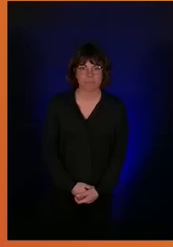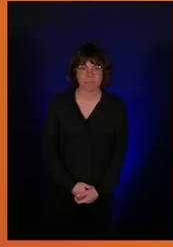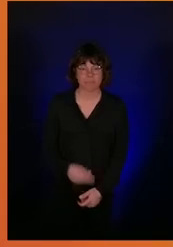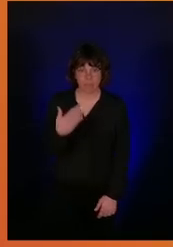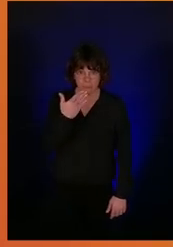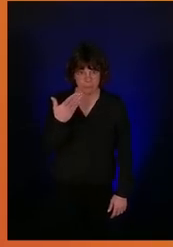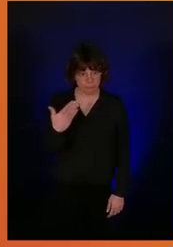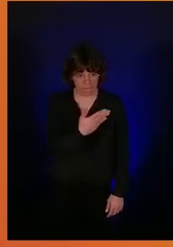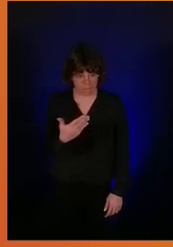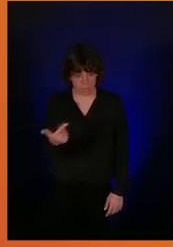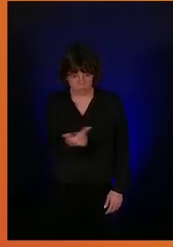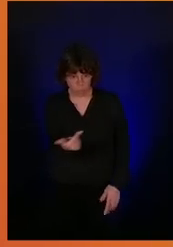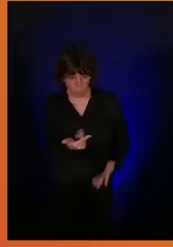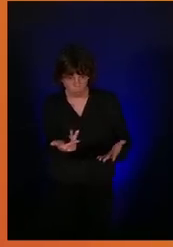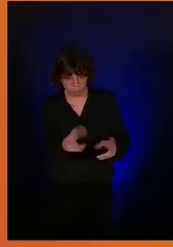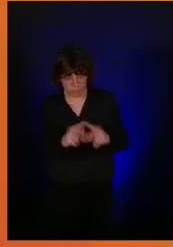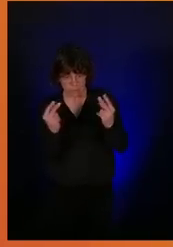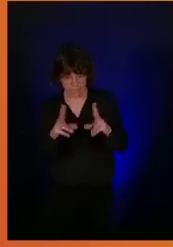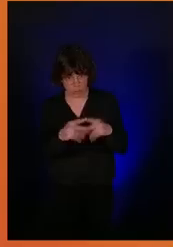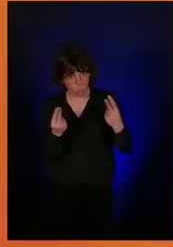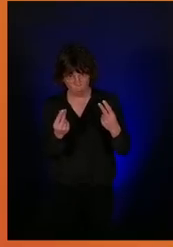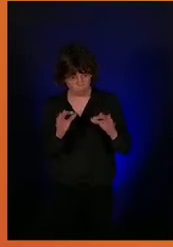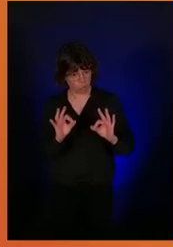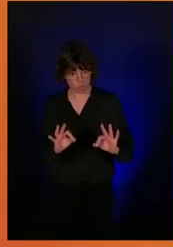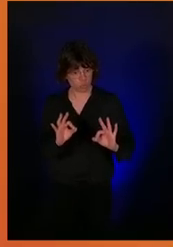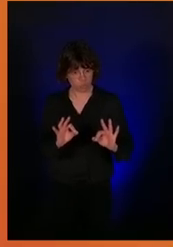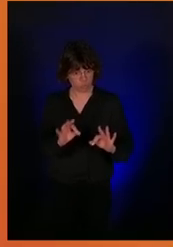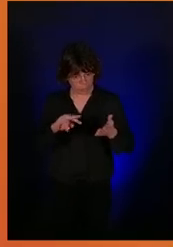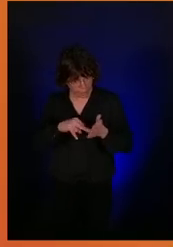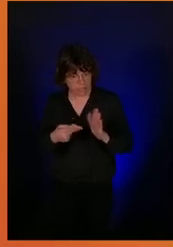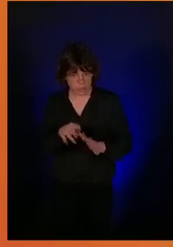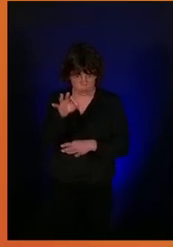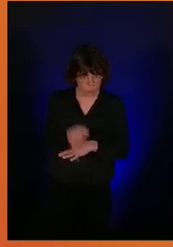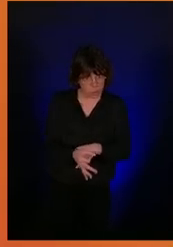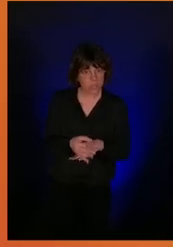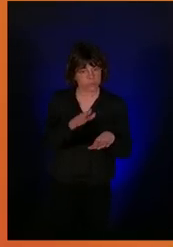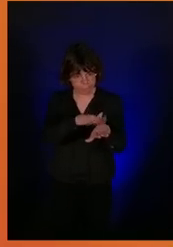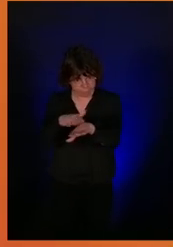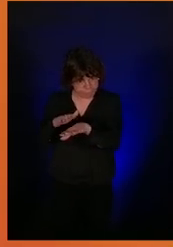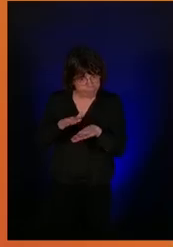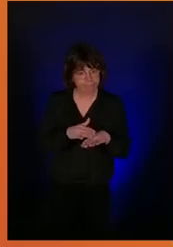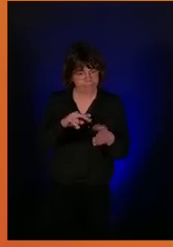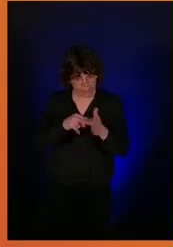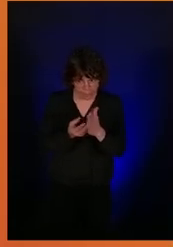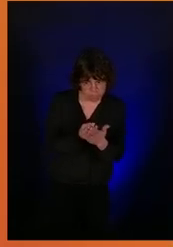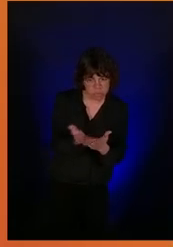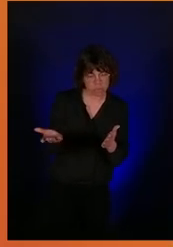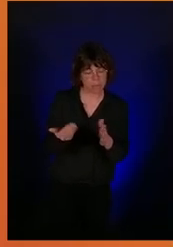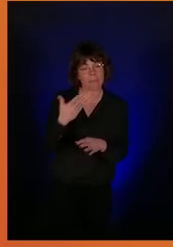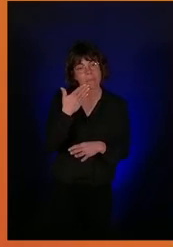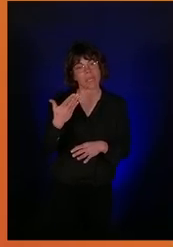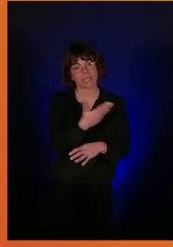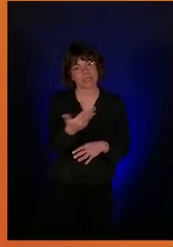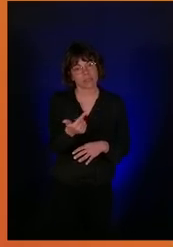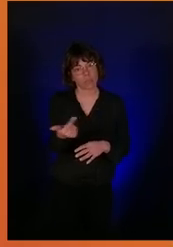Merci Françoise et Jérémy pour ces explications pédagogiques et techniques, mais aussi les observations et préconisations que vous avez faites. Merci à vous